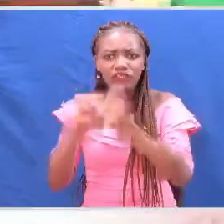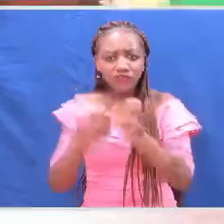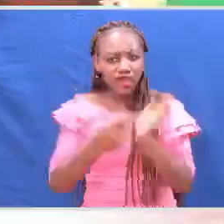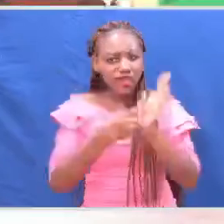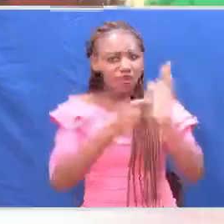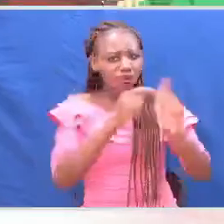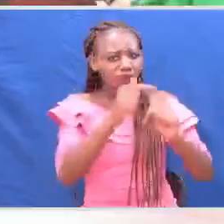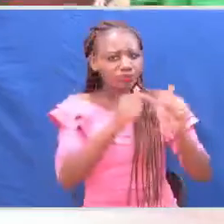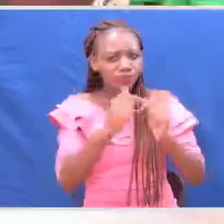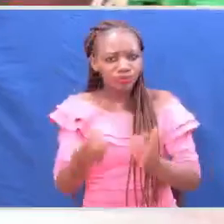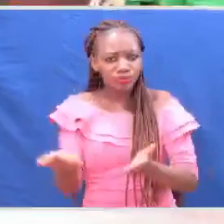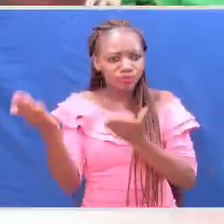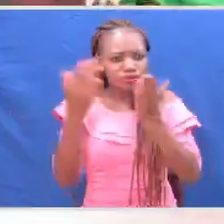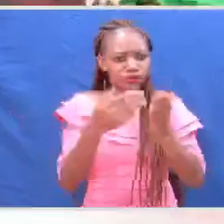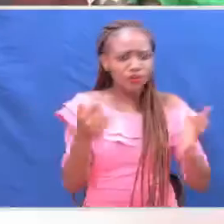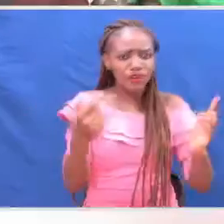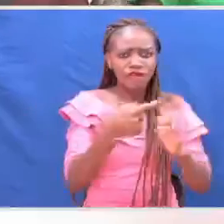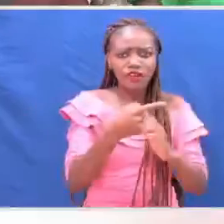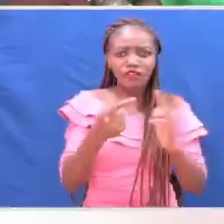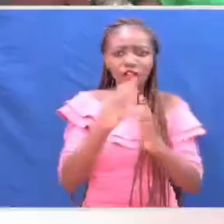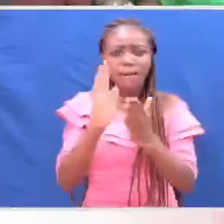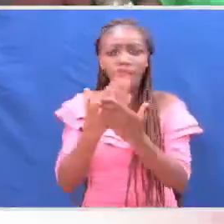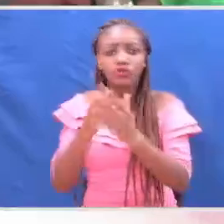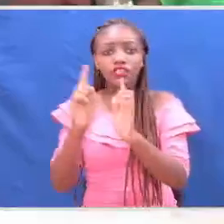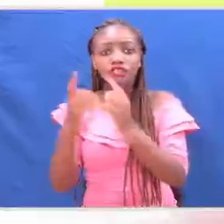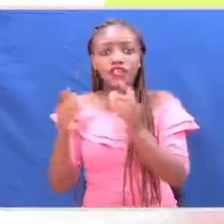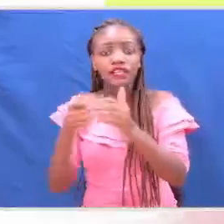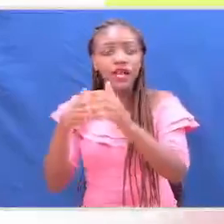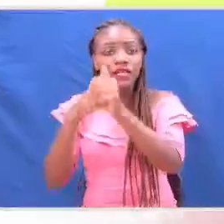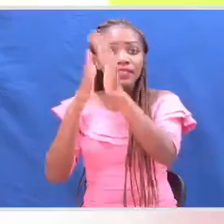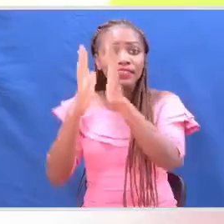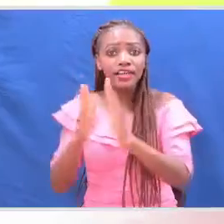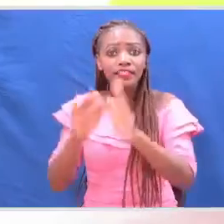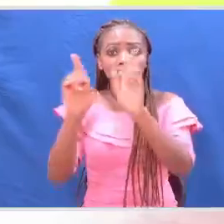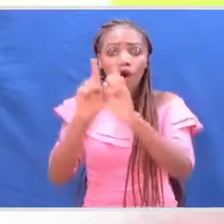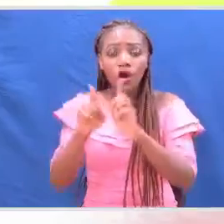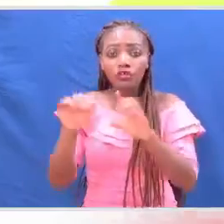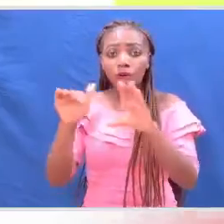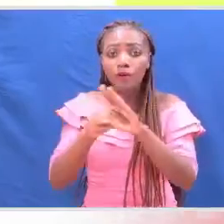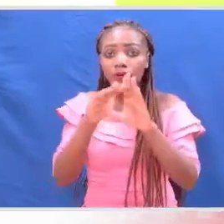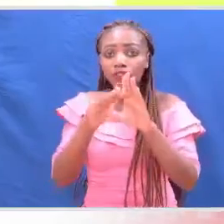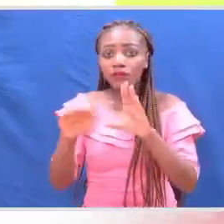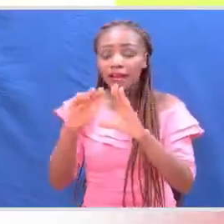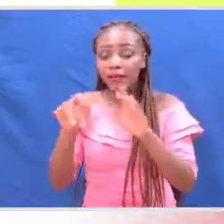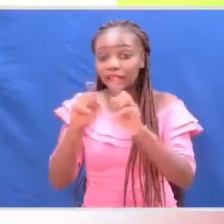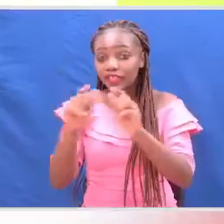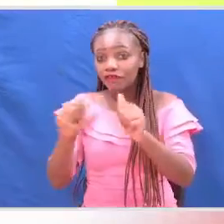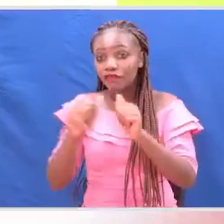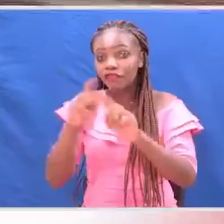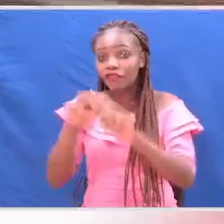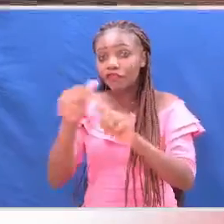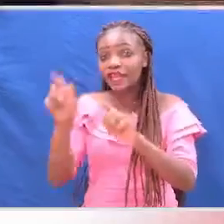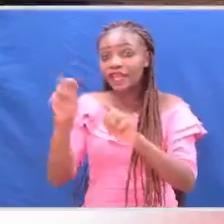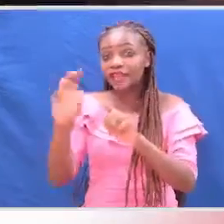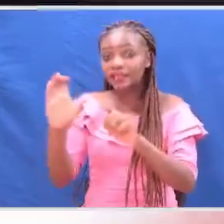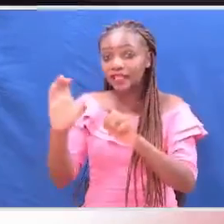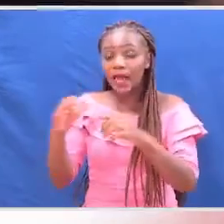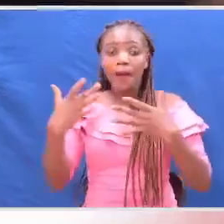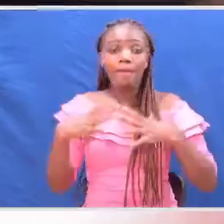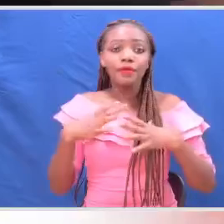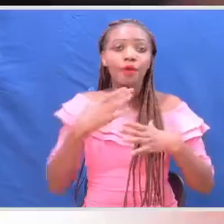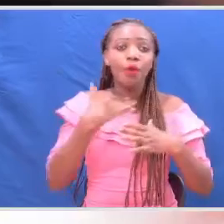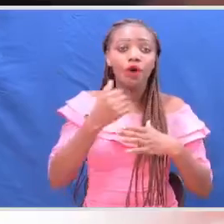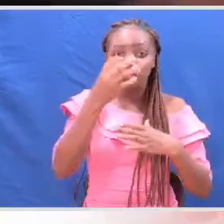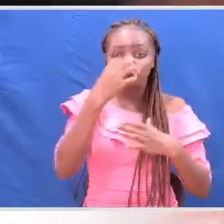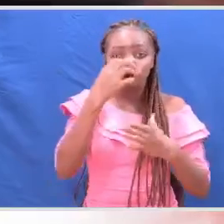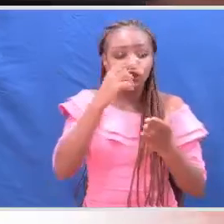kuendelea kuzua tumbo joto baina ya wanasiasa. Wabunge wa chama cha ANC sasa wakimtaka naibu wa Rais William Ruto